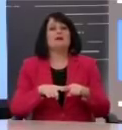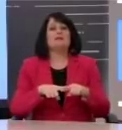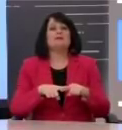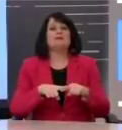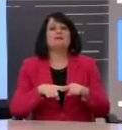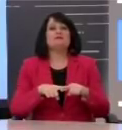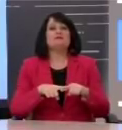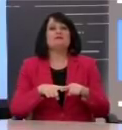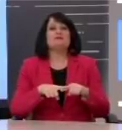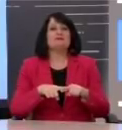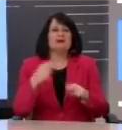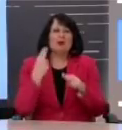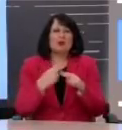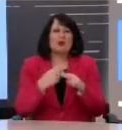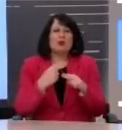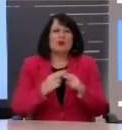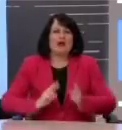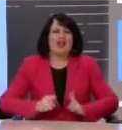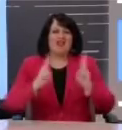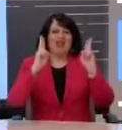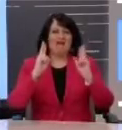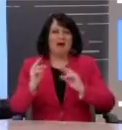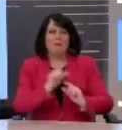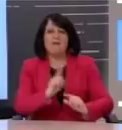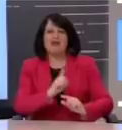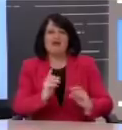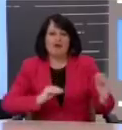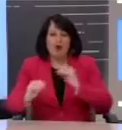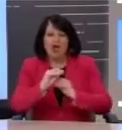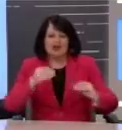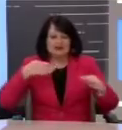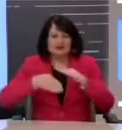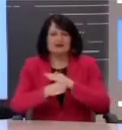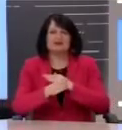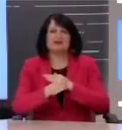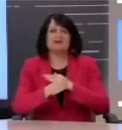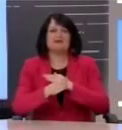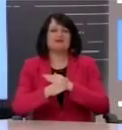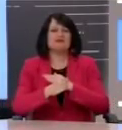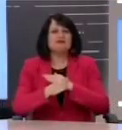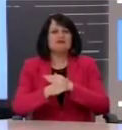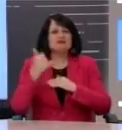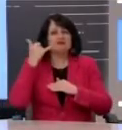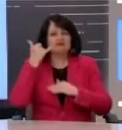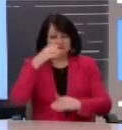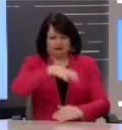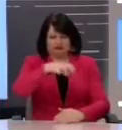να καταστεί κόμβος ενέργειας, μεταφορών και τηλεπικοινωνιών μεταξύ τριών ηπείρων.